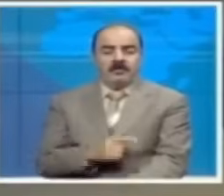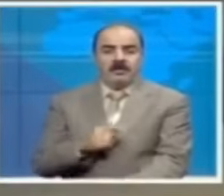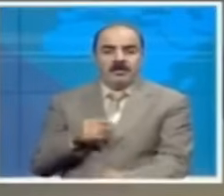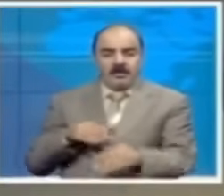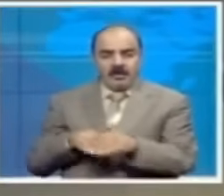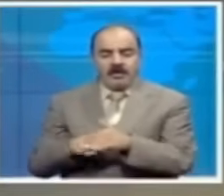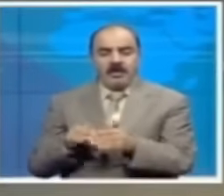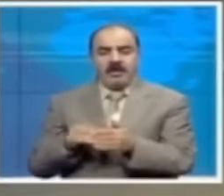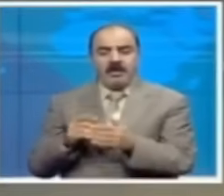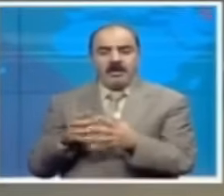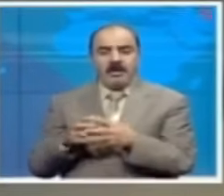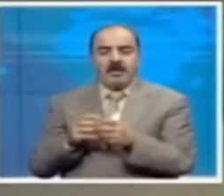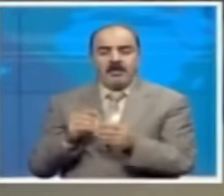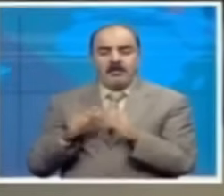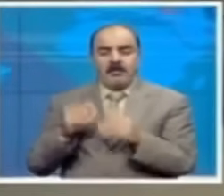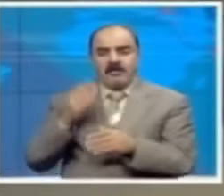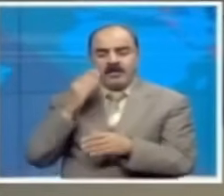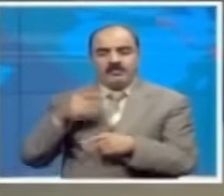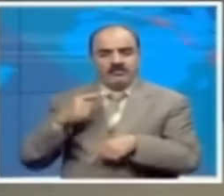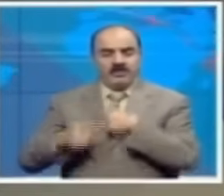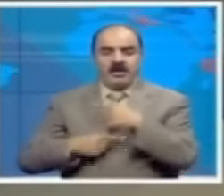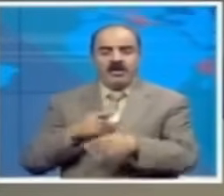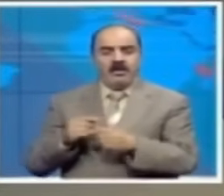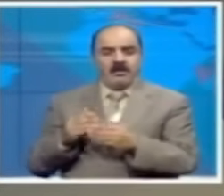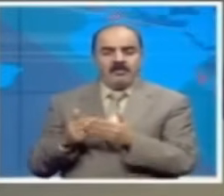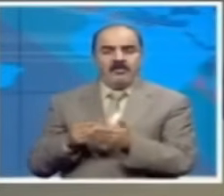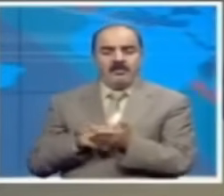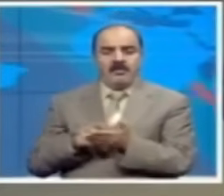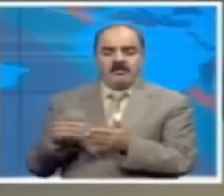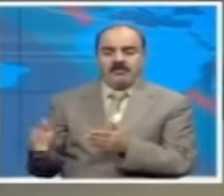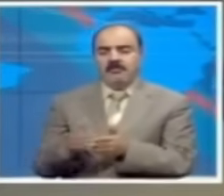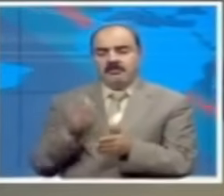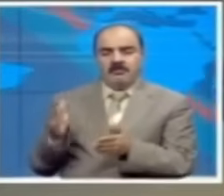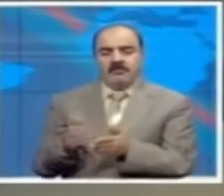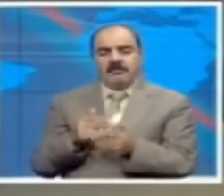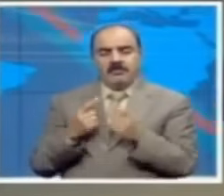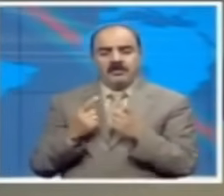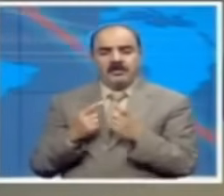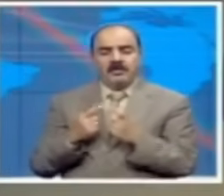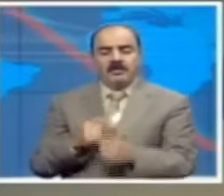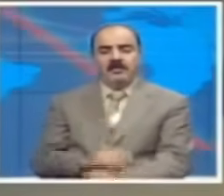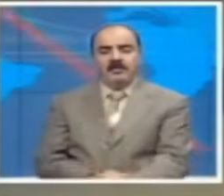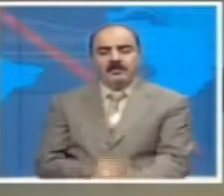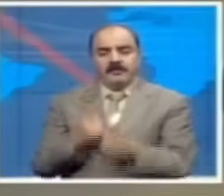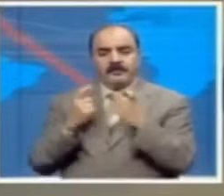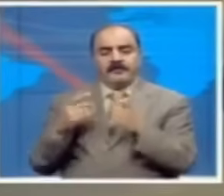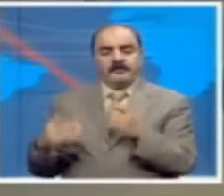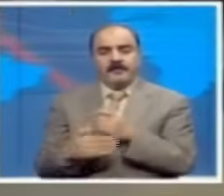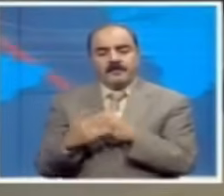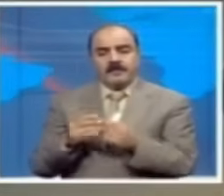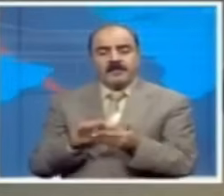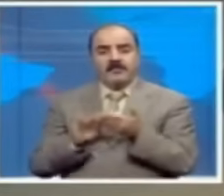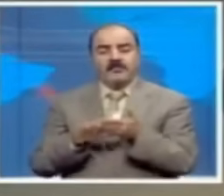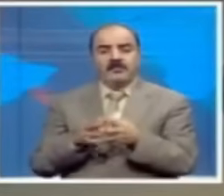والتي يعني كانت دائما وأبدا مسارا لعبور العديد من المشاحنات والشاحنات